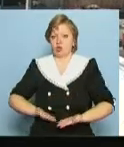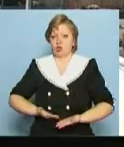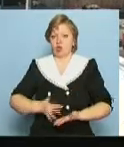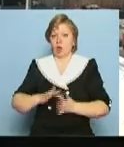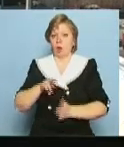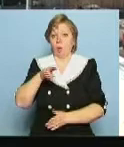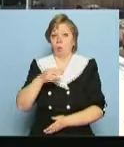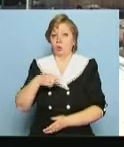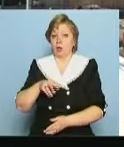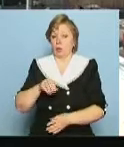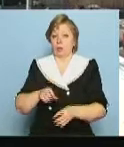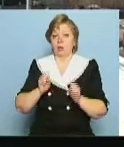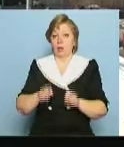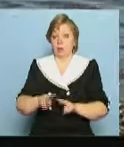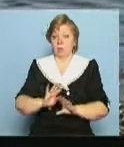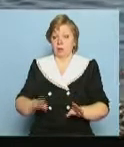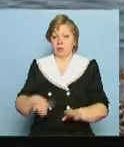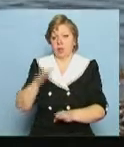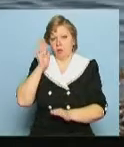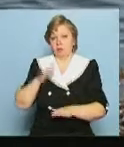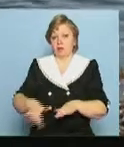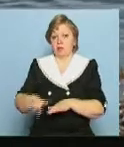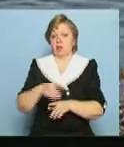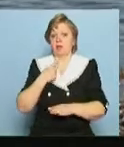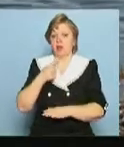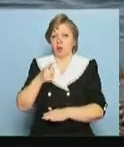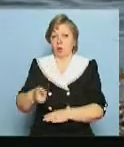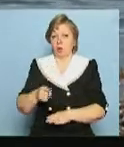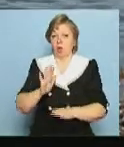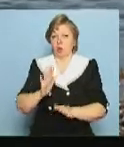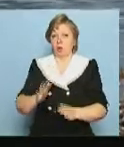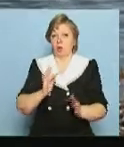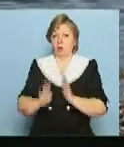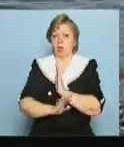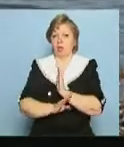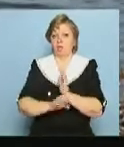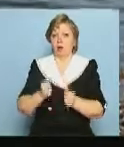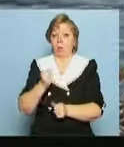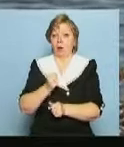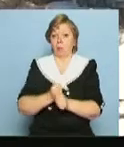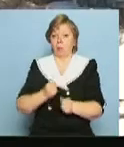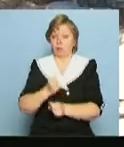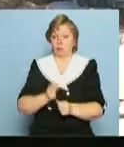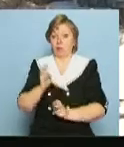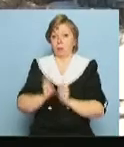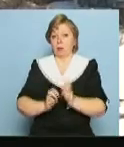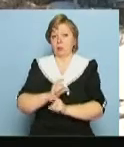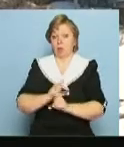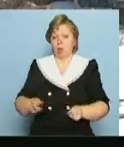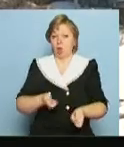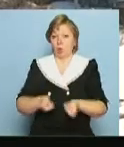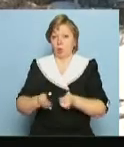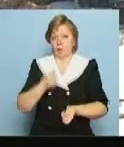не грозит. Жилой сектор расположен далеко от водоема. В зоне риска только деревообрабатывающее предприятие. Его руководство уже посоветовали